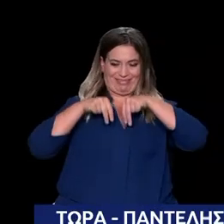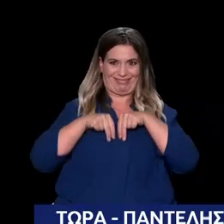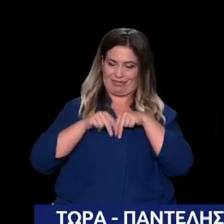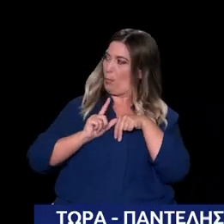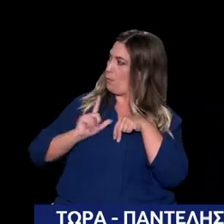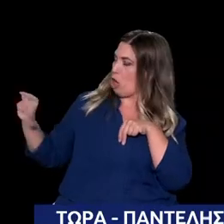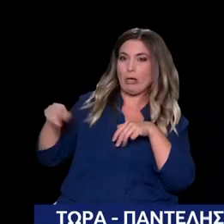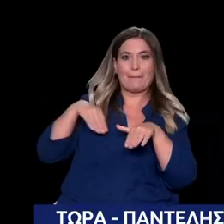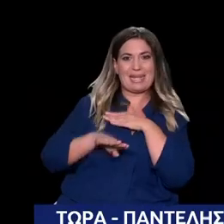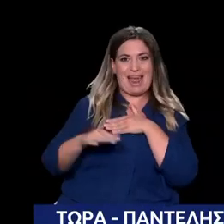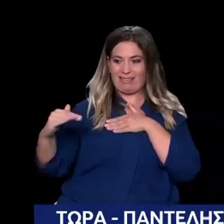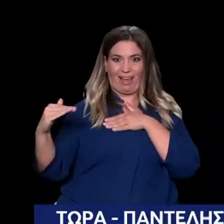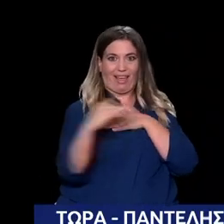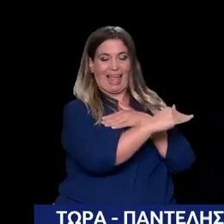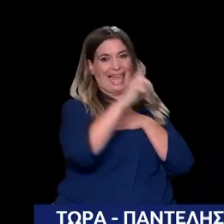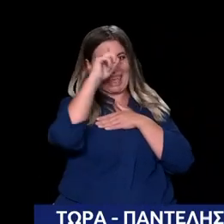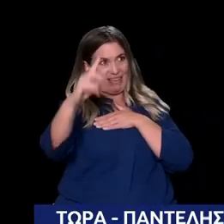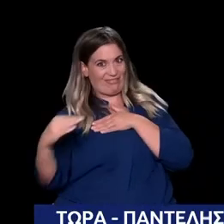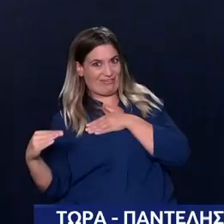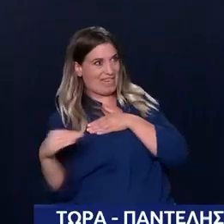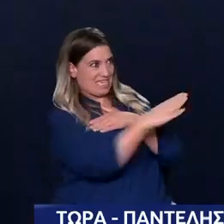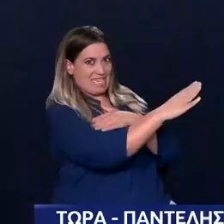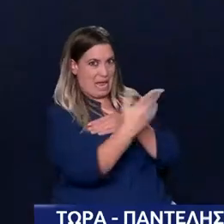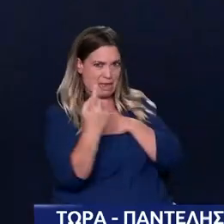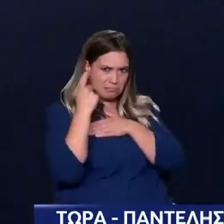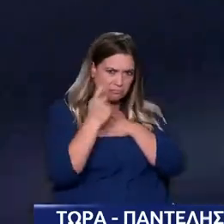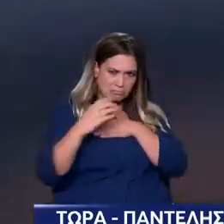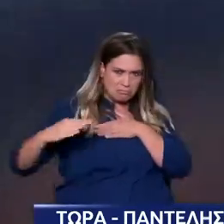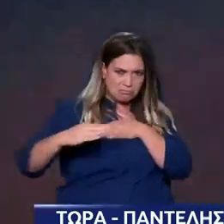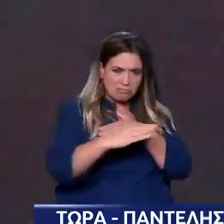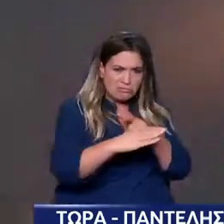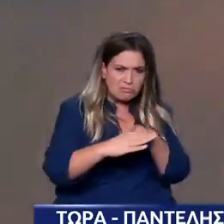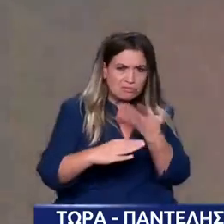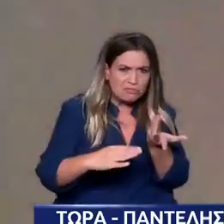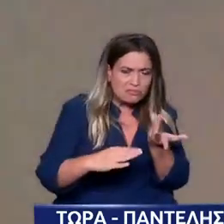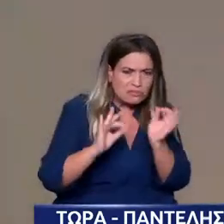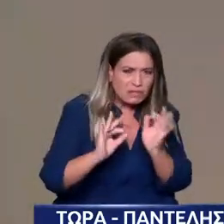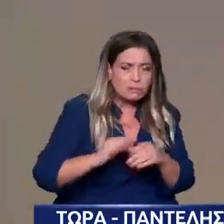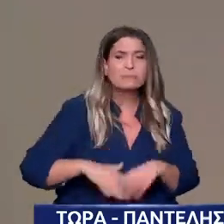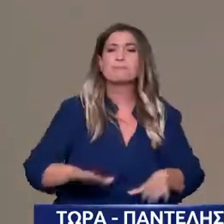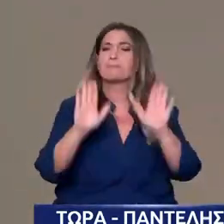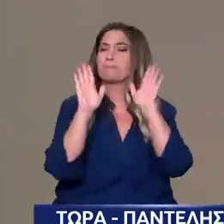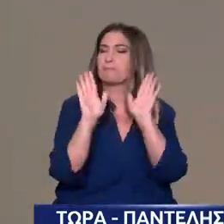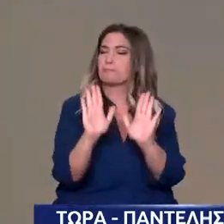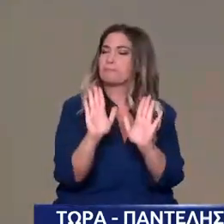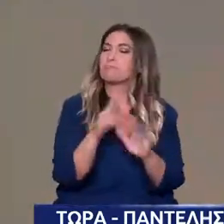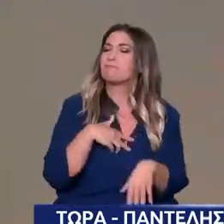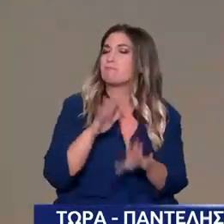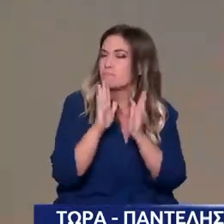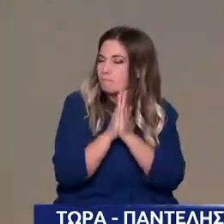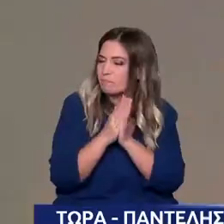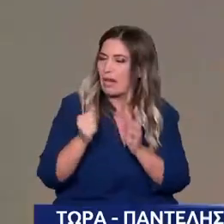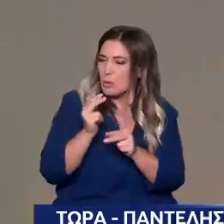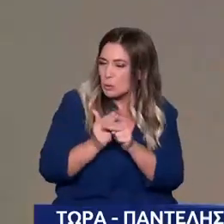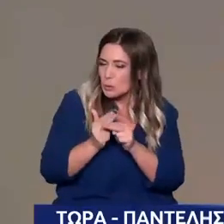προς Κηφισιά, και πήρε κόσμο προς Πειραιά. Κύριε Παντελή, να επιτρέψτε μου να ρωτήσω μερικές κρίσιμες λεπτομέρειες από αυτά που μας